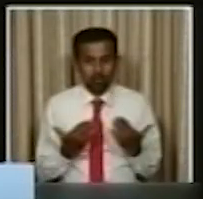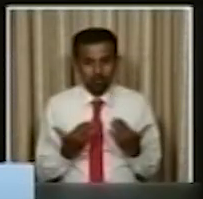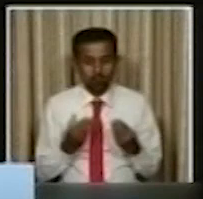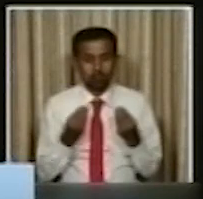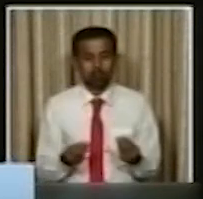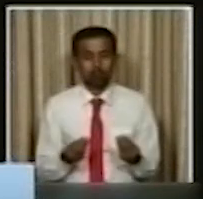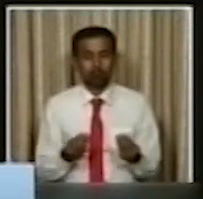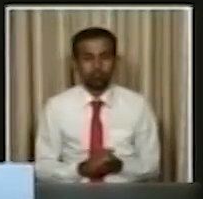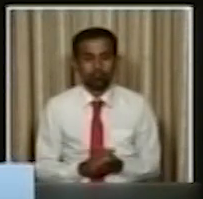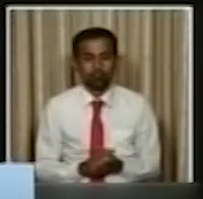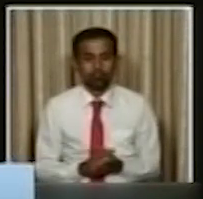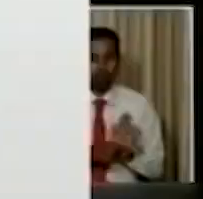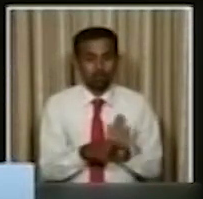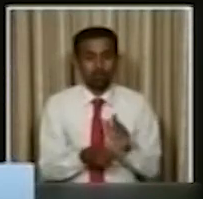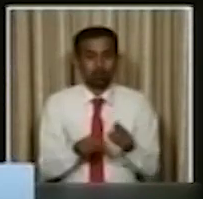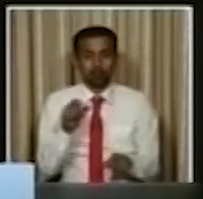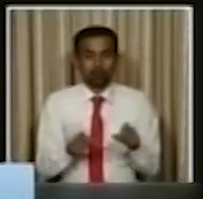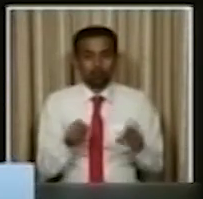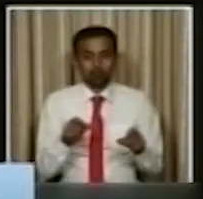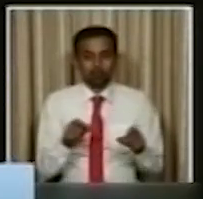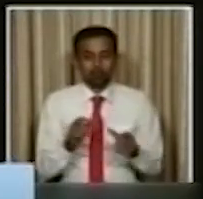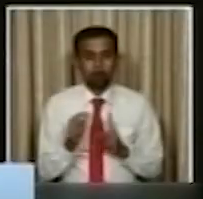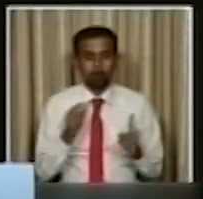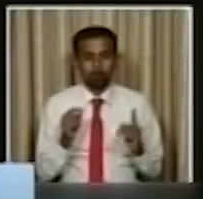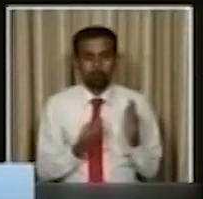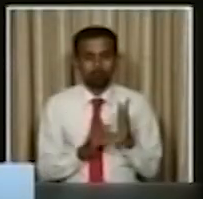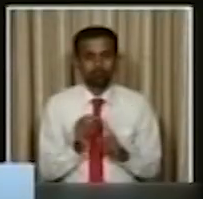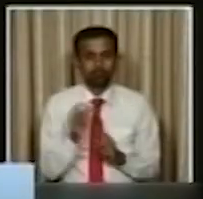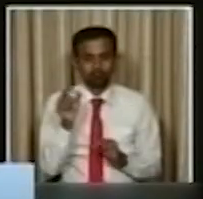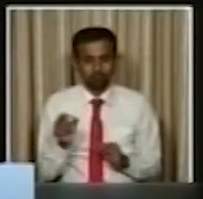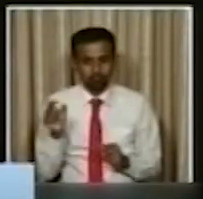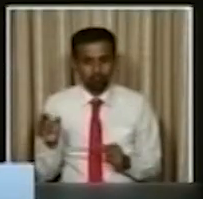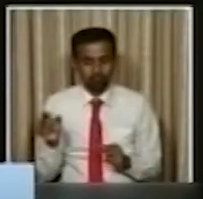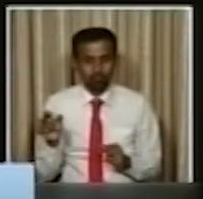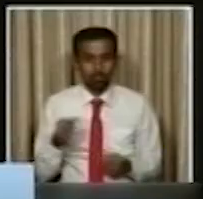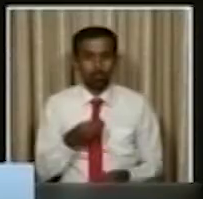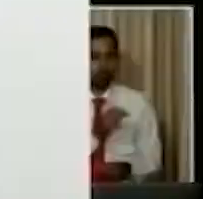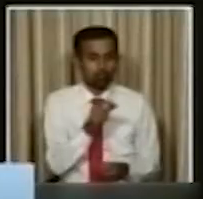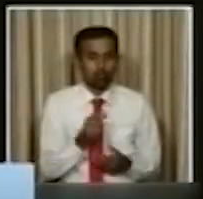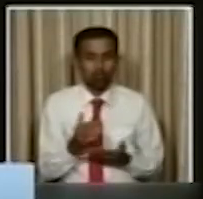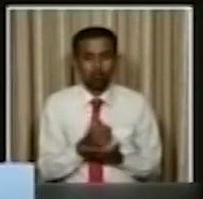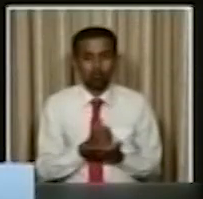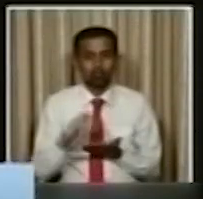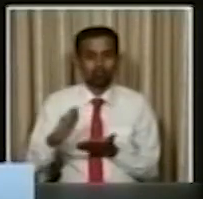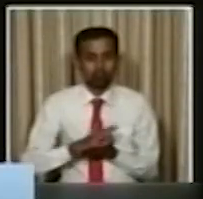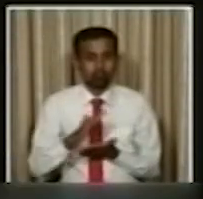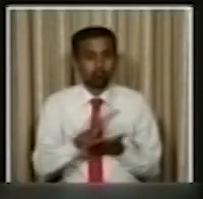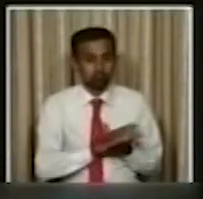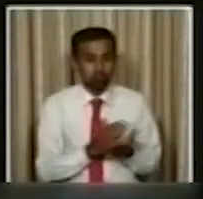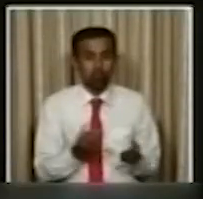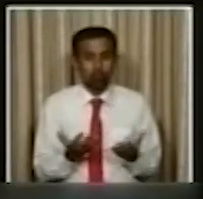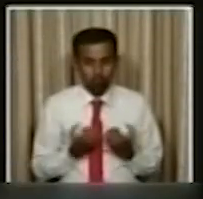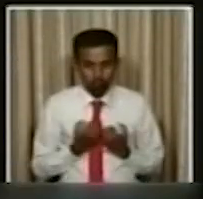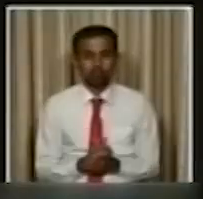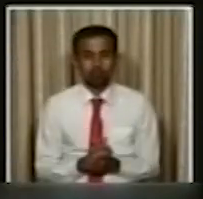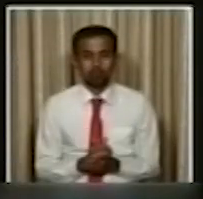இதற்கு எங்களுடைய இந்த நாட்டில் உள்ள மக்களும் எங்களுடைய பாராளுமன்ற உறுப்பினர்கள் வர்த்தகர்கள் இதற்கு பங்களிப்பு செய்யணும் என்ற கோரிக்கையை நான்